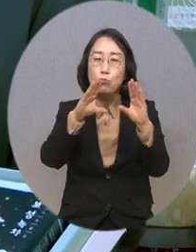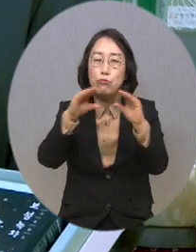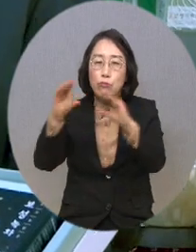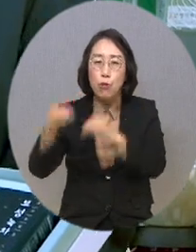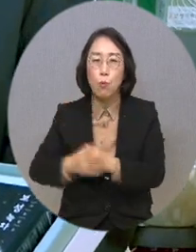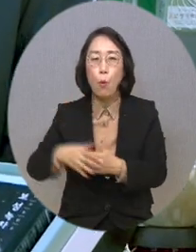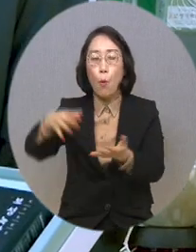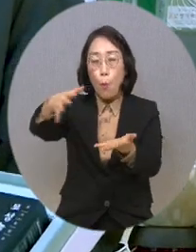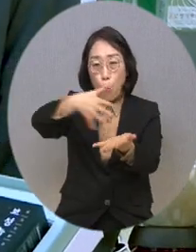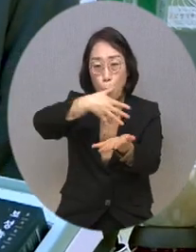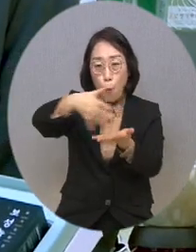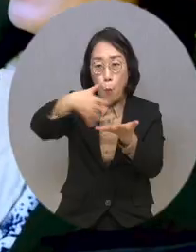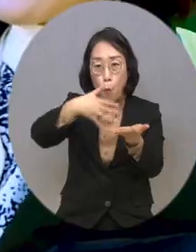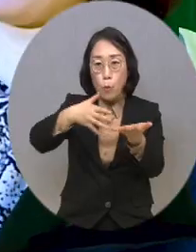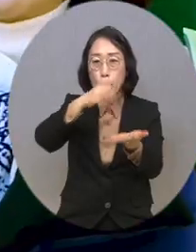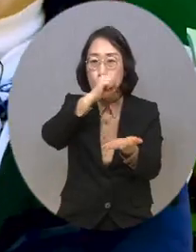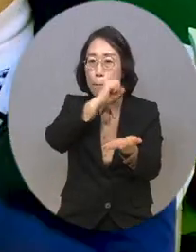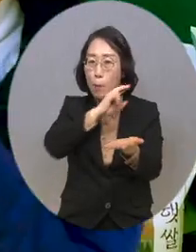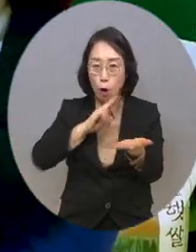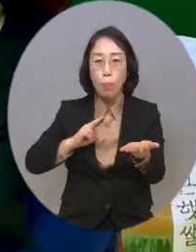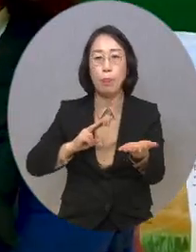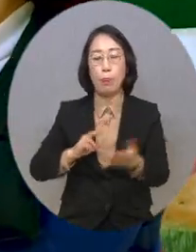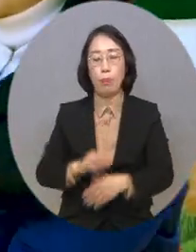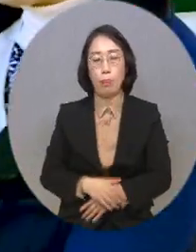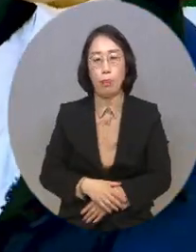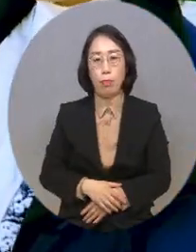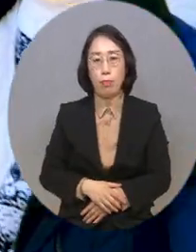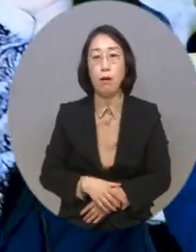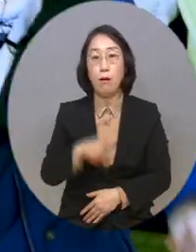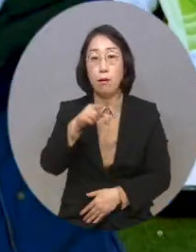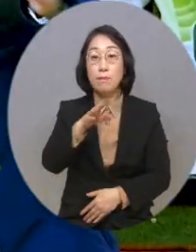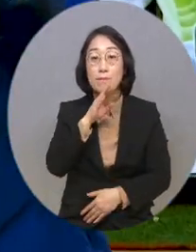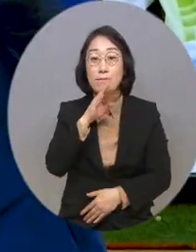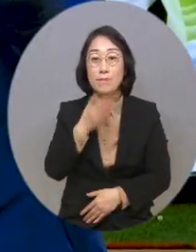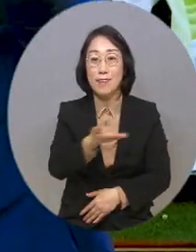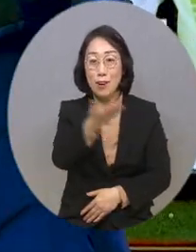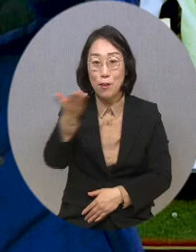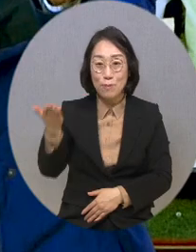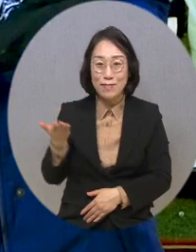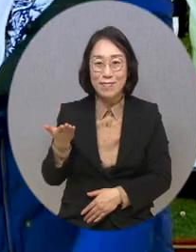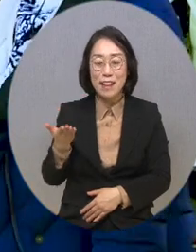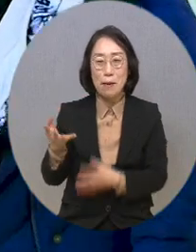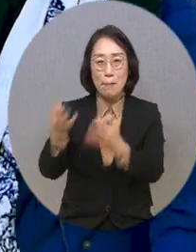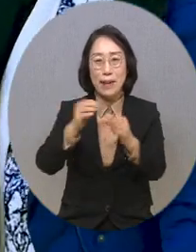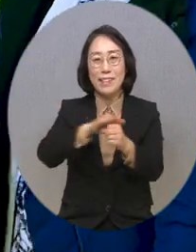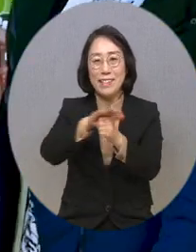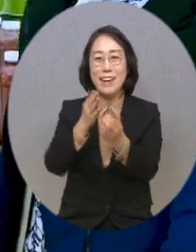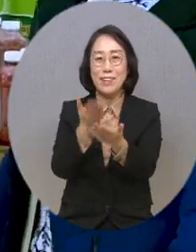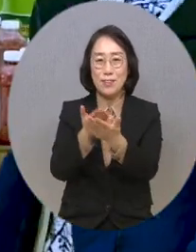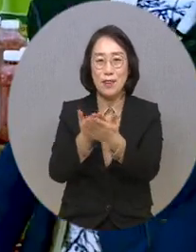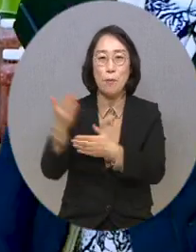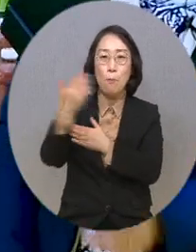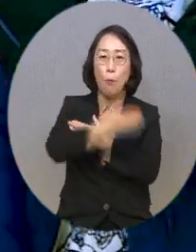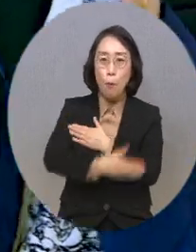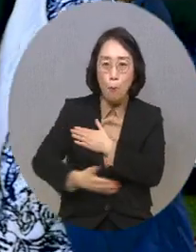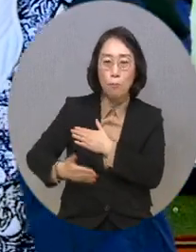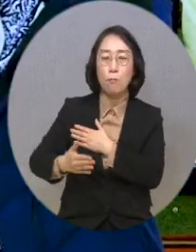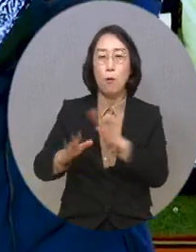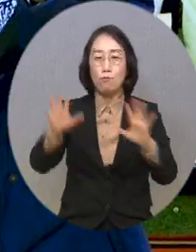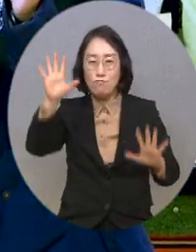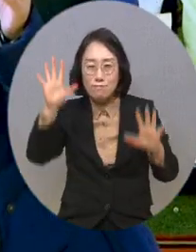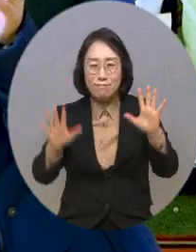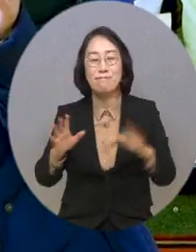더 편합니다. 아~ 자, 그러면 우리 보성 녹차 많이 사랑해 주세요 라고 한번 몸으로 표현하든 말로